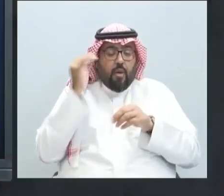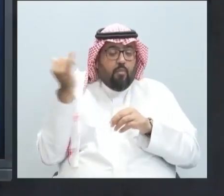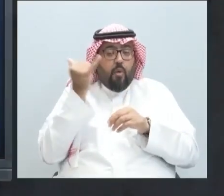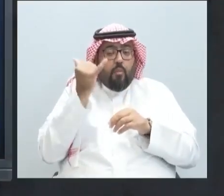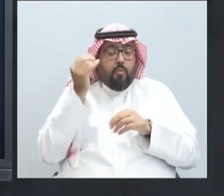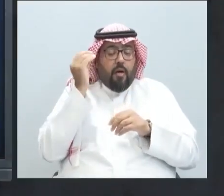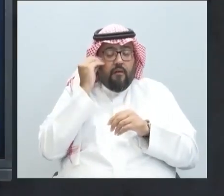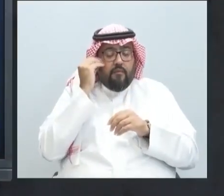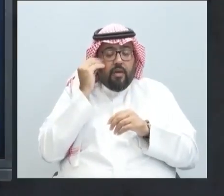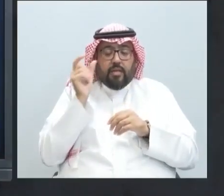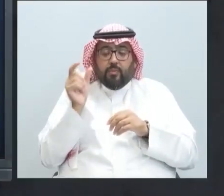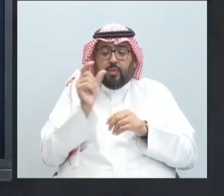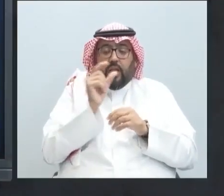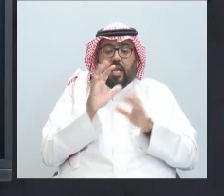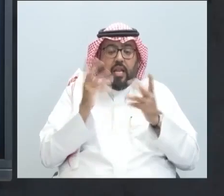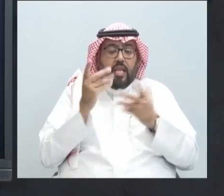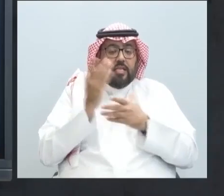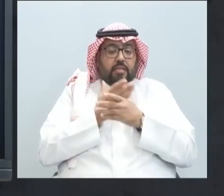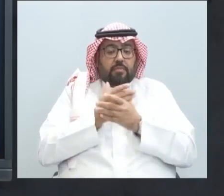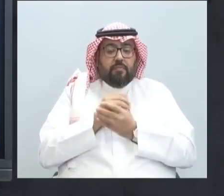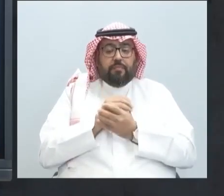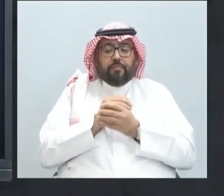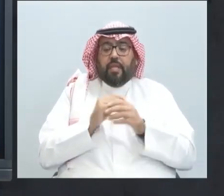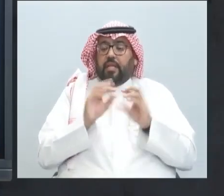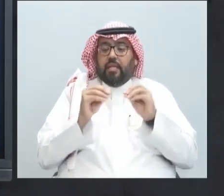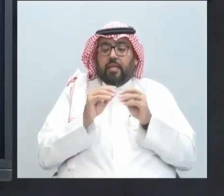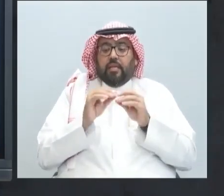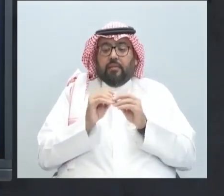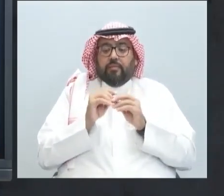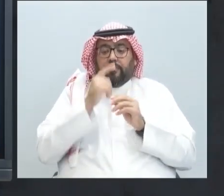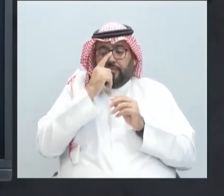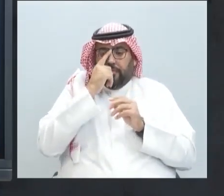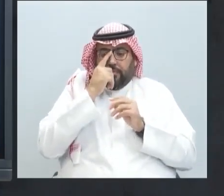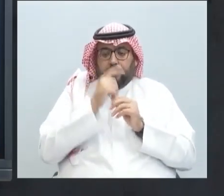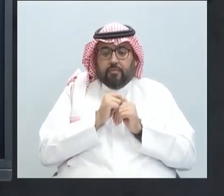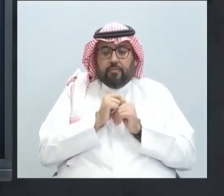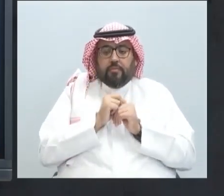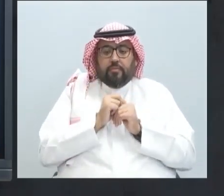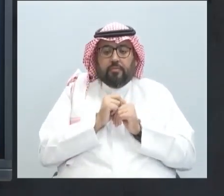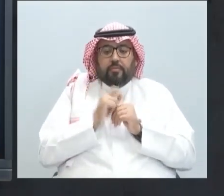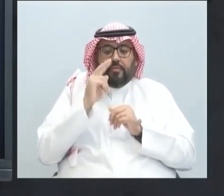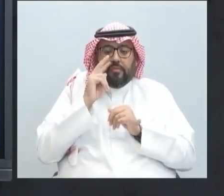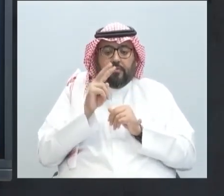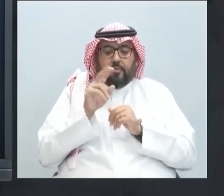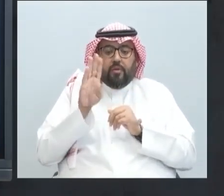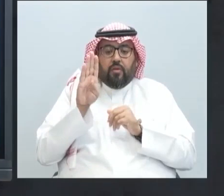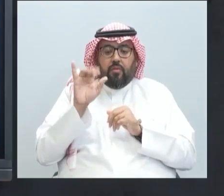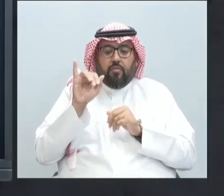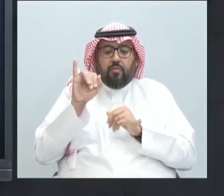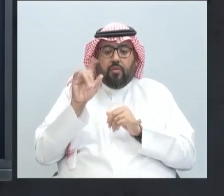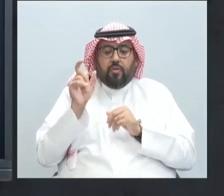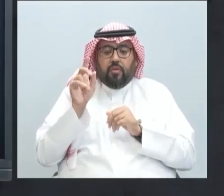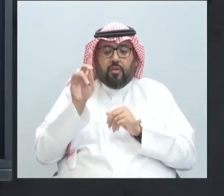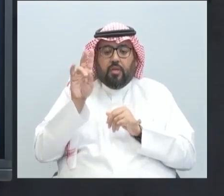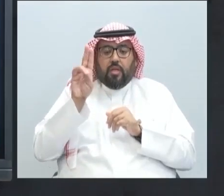نعرف كل مصطلح لماذا او الى ما يشير من هذه الاجزاء للماده الوراثيه هنا كروماتين متجمع